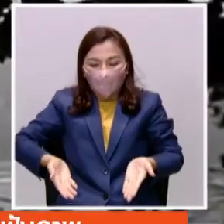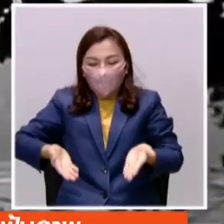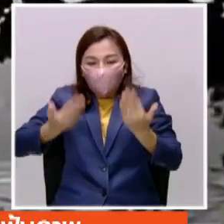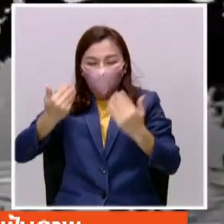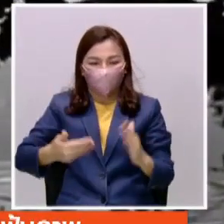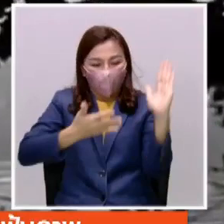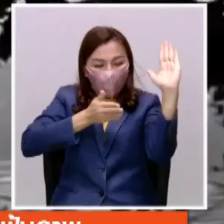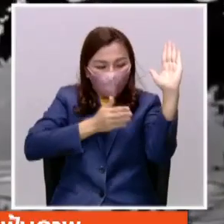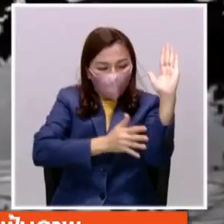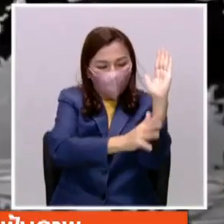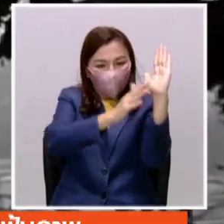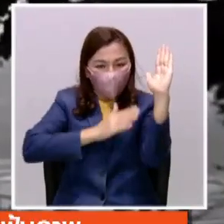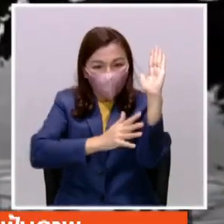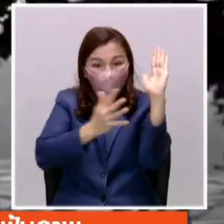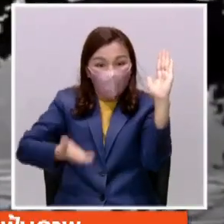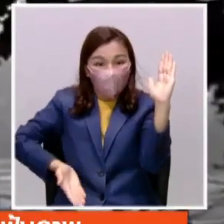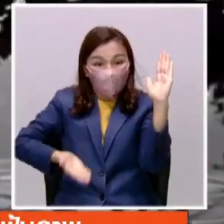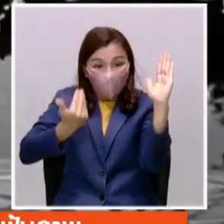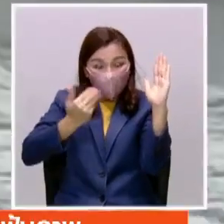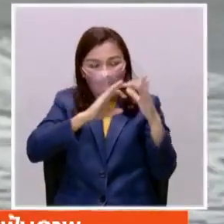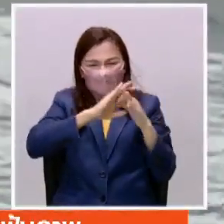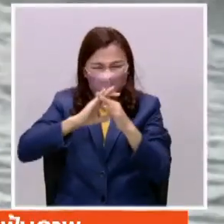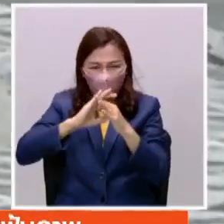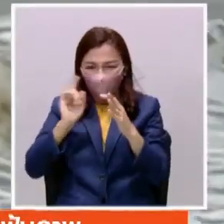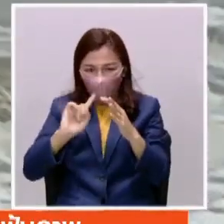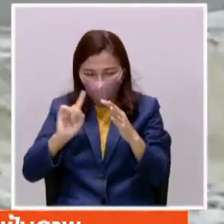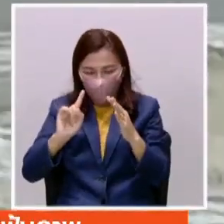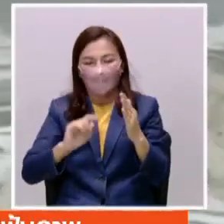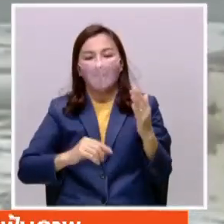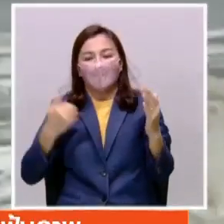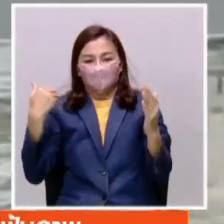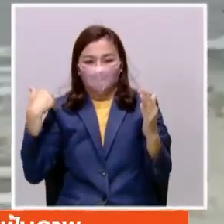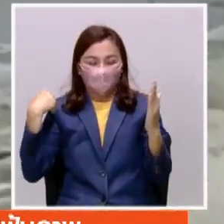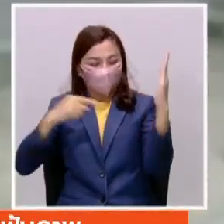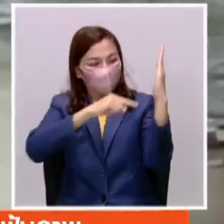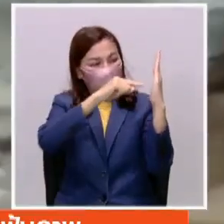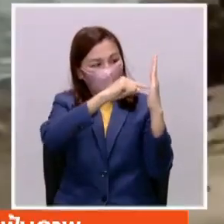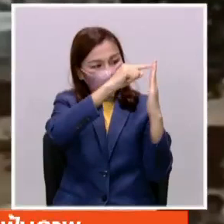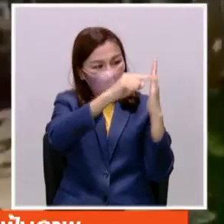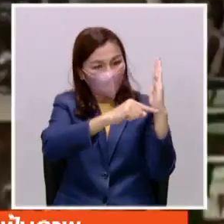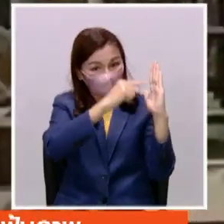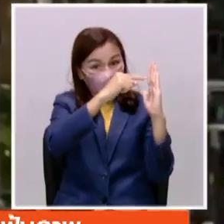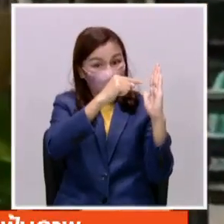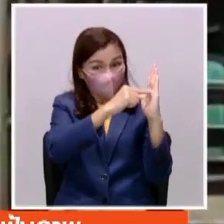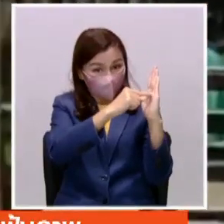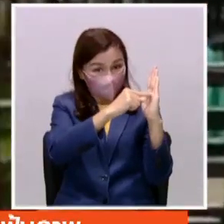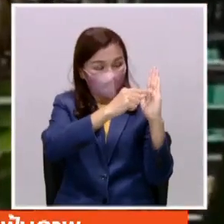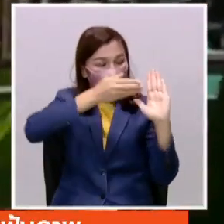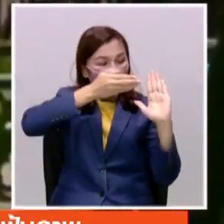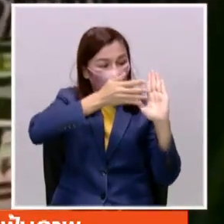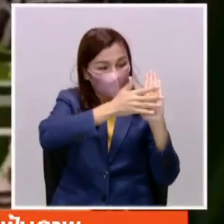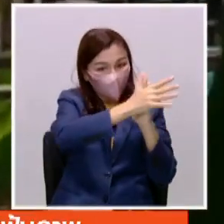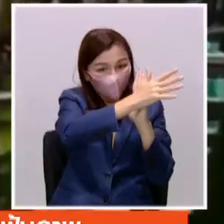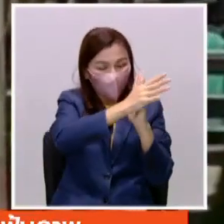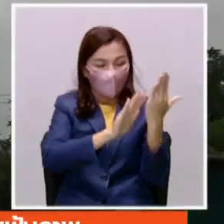ลงในขณะที่มีลมใต้และลมตะวันออกเฉียงใต้พัดปกคลุมภาคตะวันออกเฉียงเหนือตอนล่างลักษณะเช่น